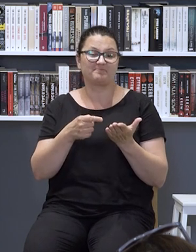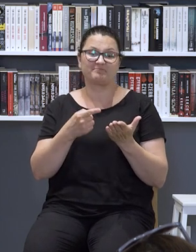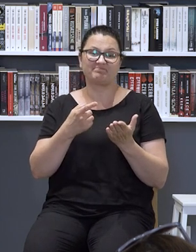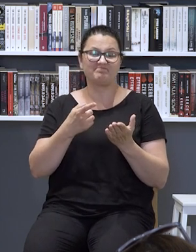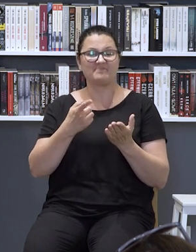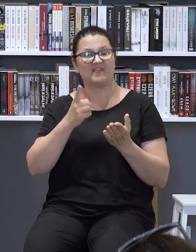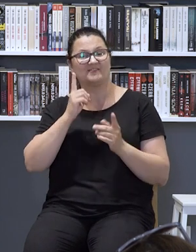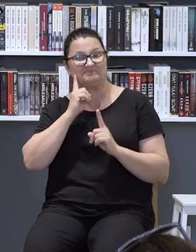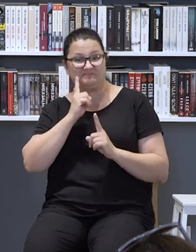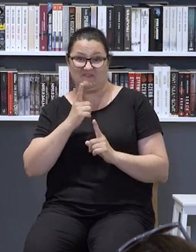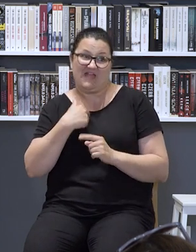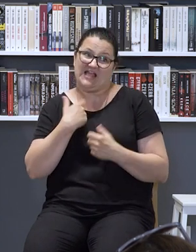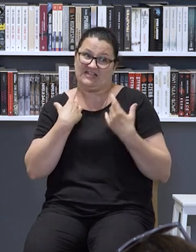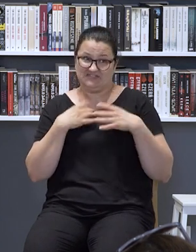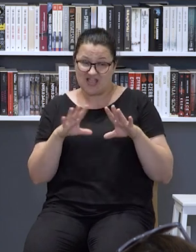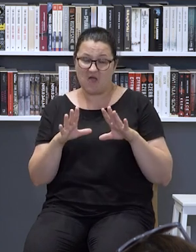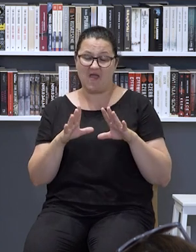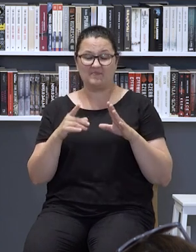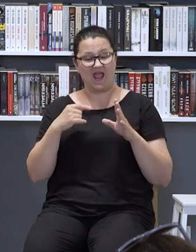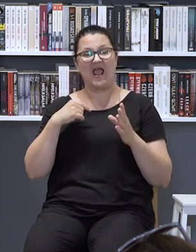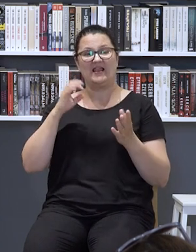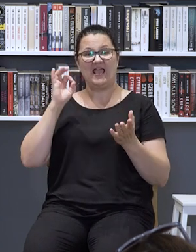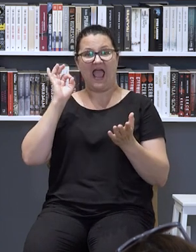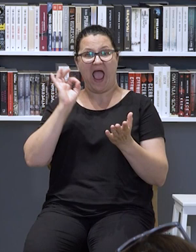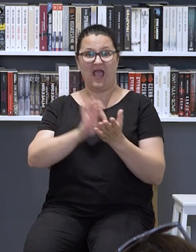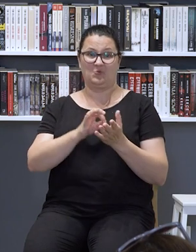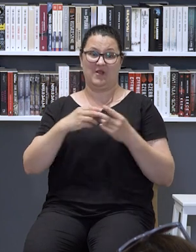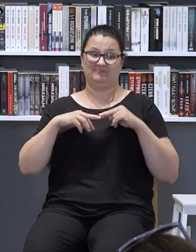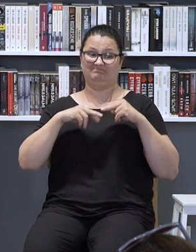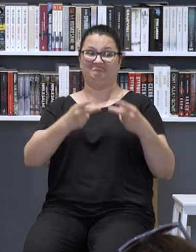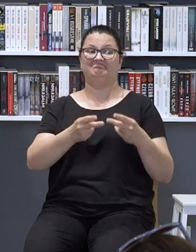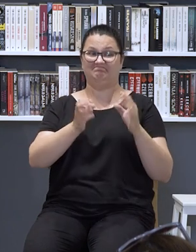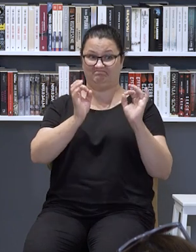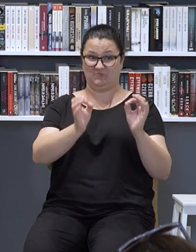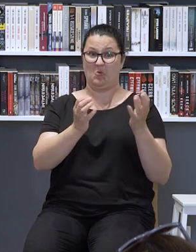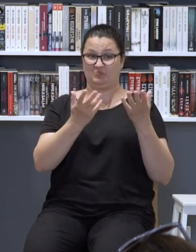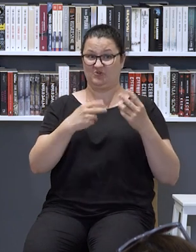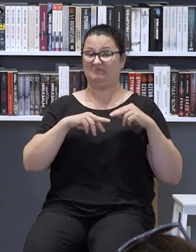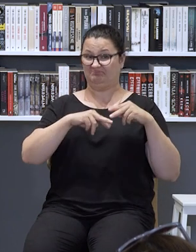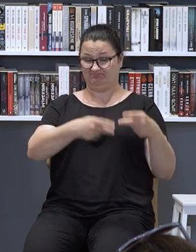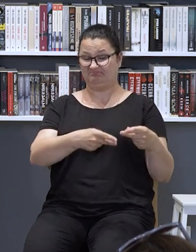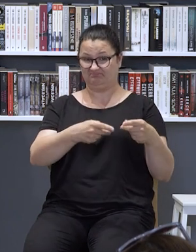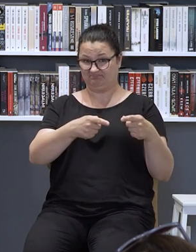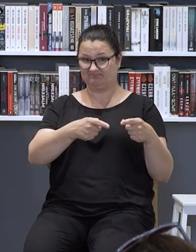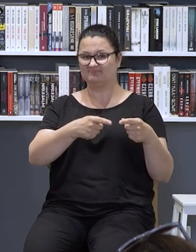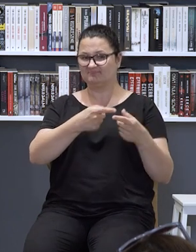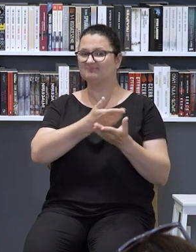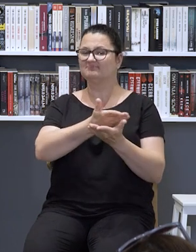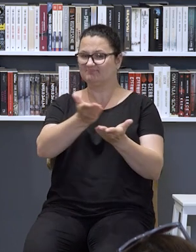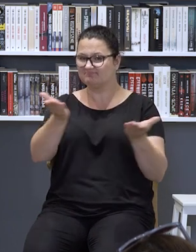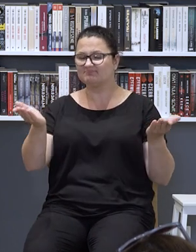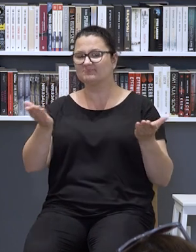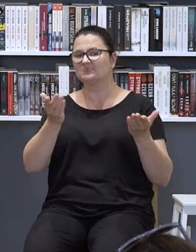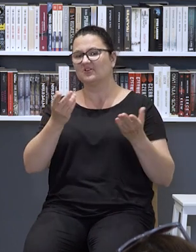zupełnie niechcący z mojej strony trafiła w najodpowiedniejsze ręce. I że czytają ją z przyjemnością